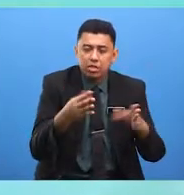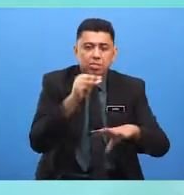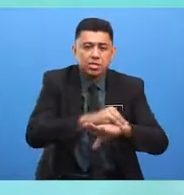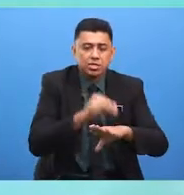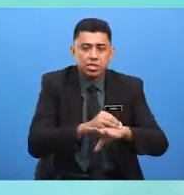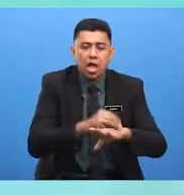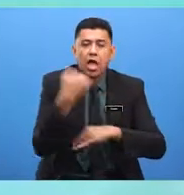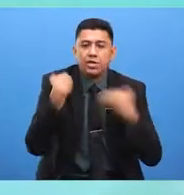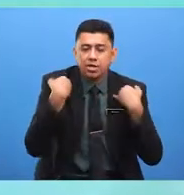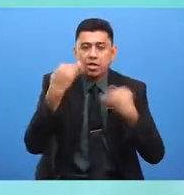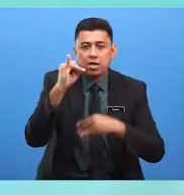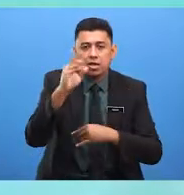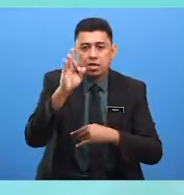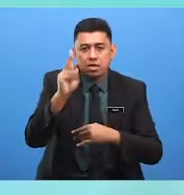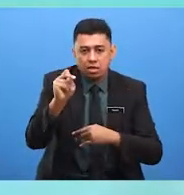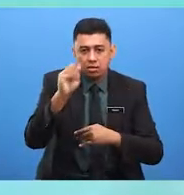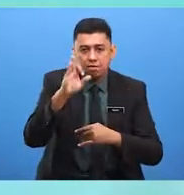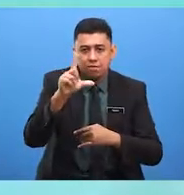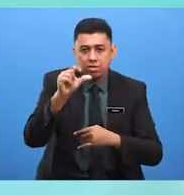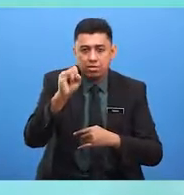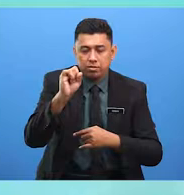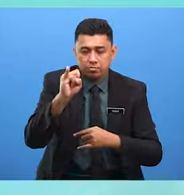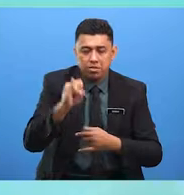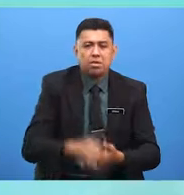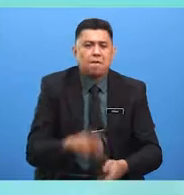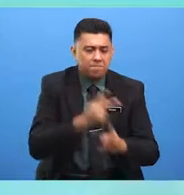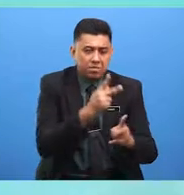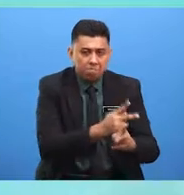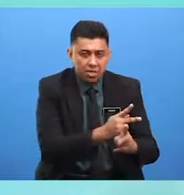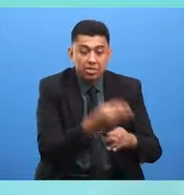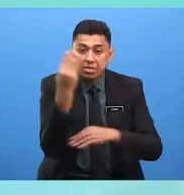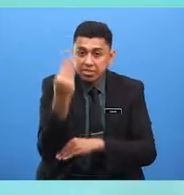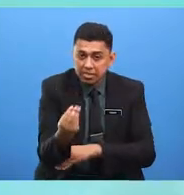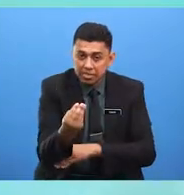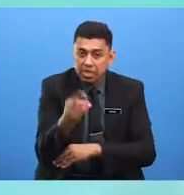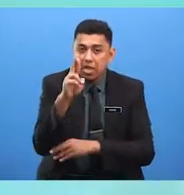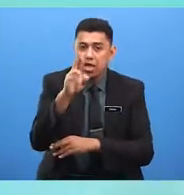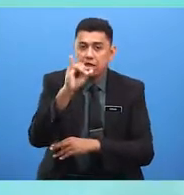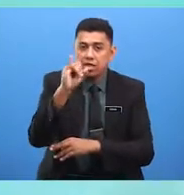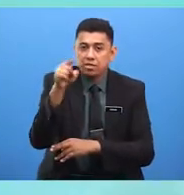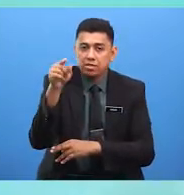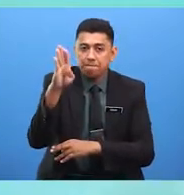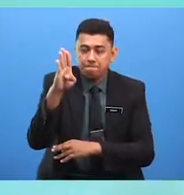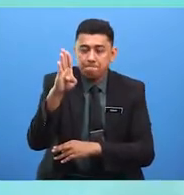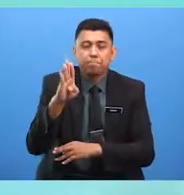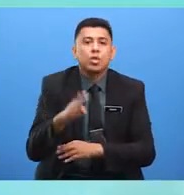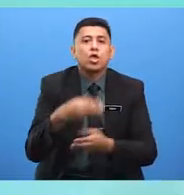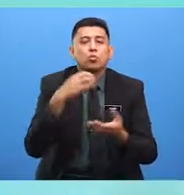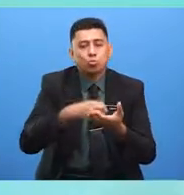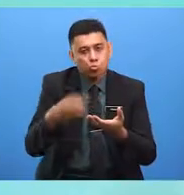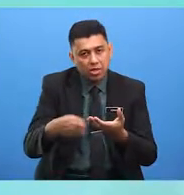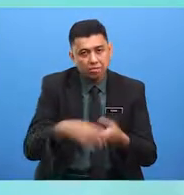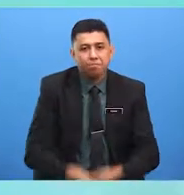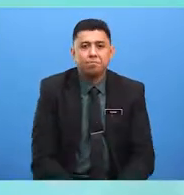ini menyebabkan Bank perdagangan boleh menyimpan sedikit Riza tunai kesannya memberi